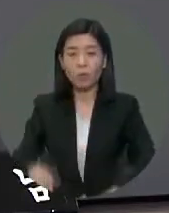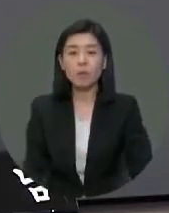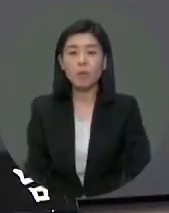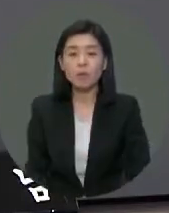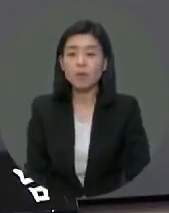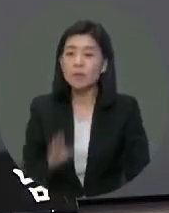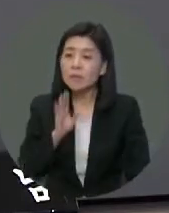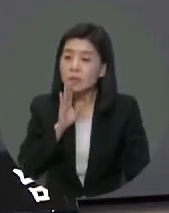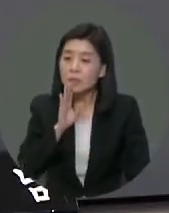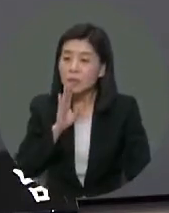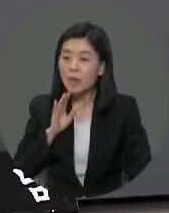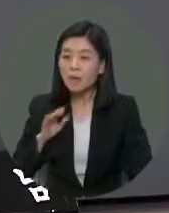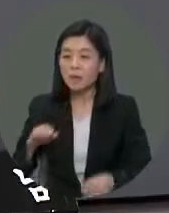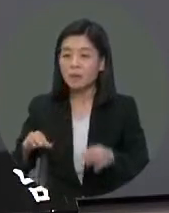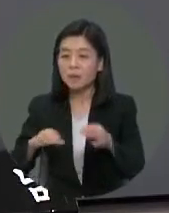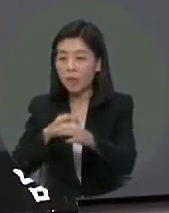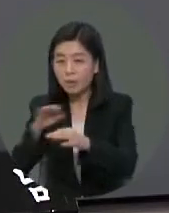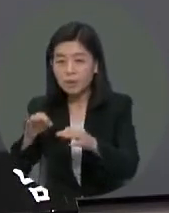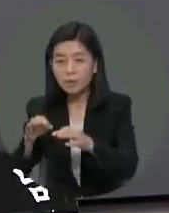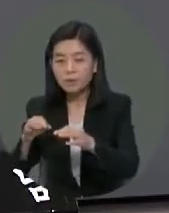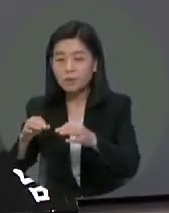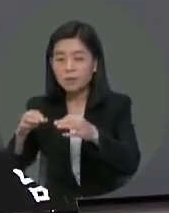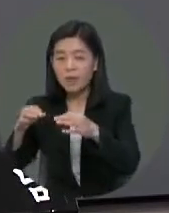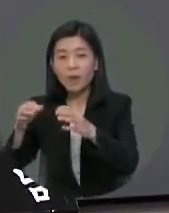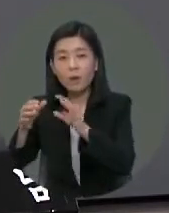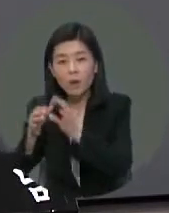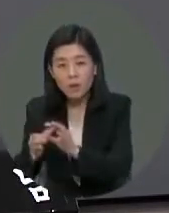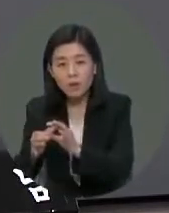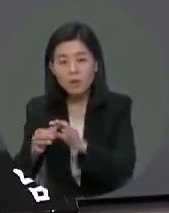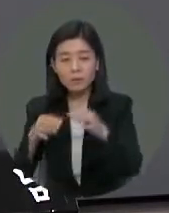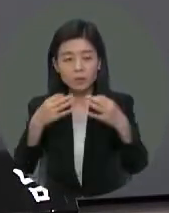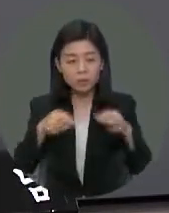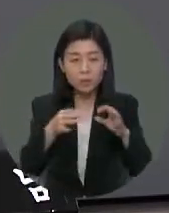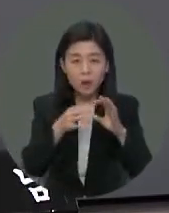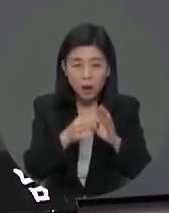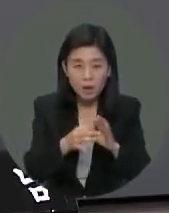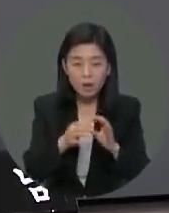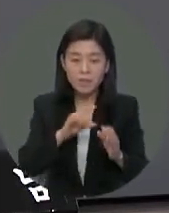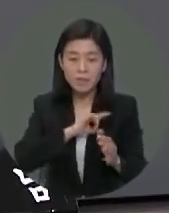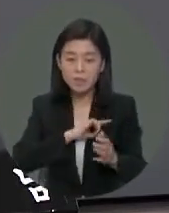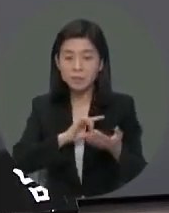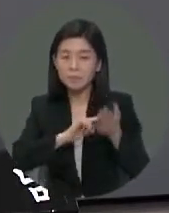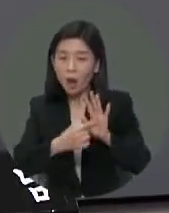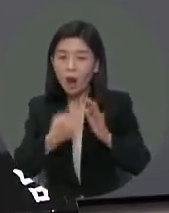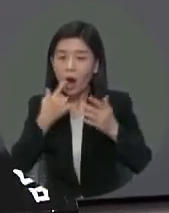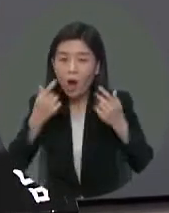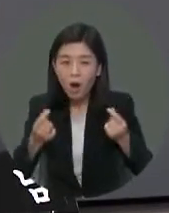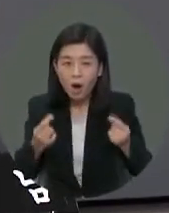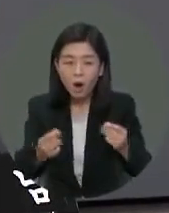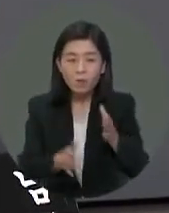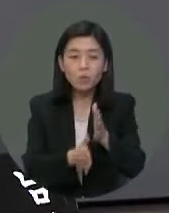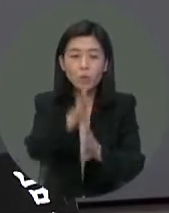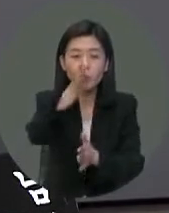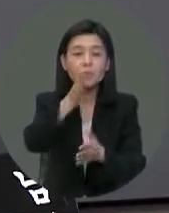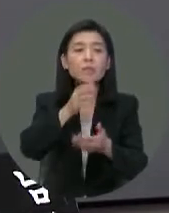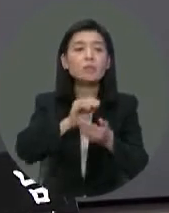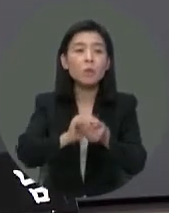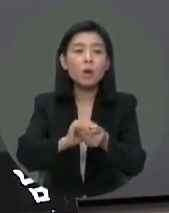금융지주에서이 명칭 사용은 내듯이 고시농협도 좀 내야 된다고 생각을 합니다 그렇지 않습니까